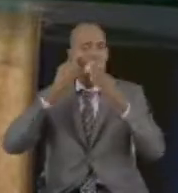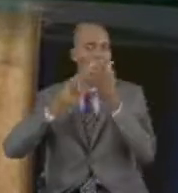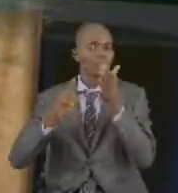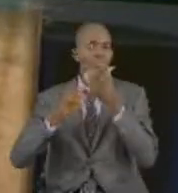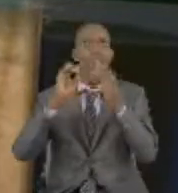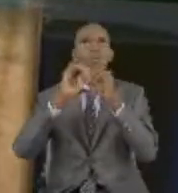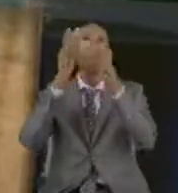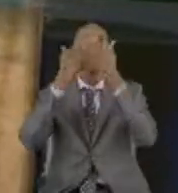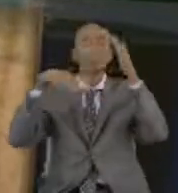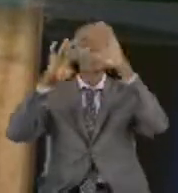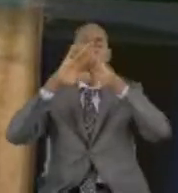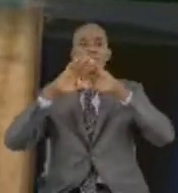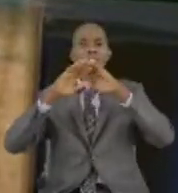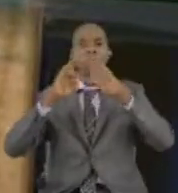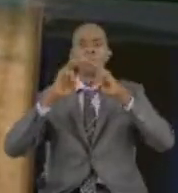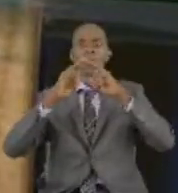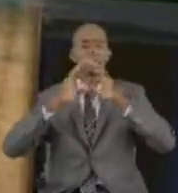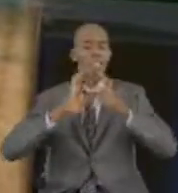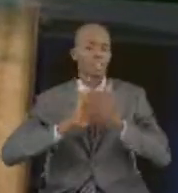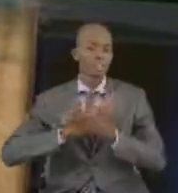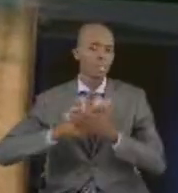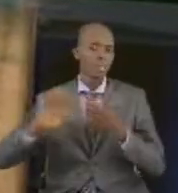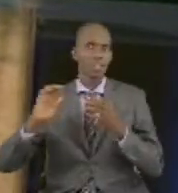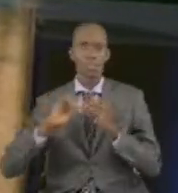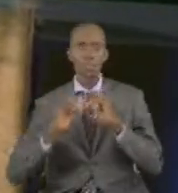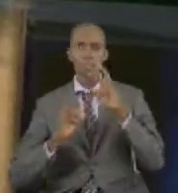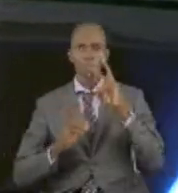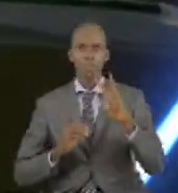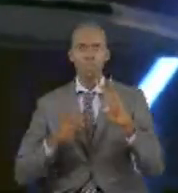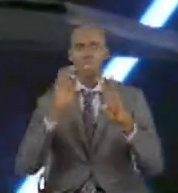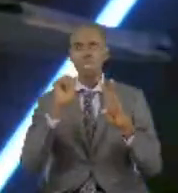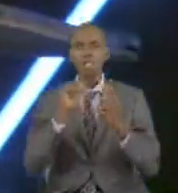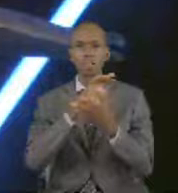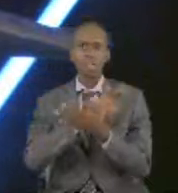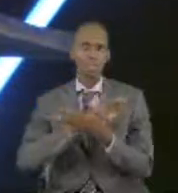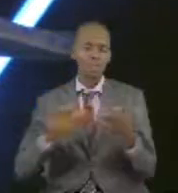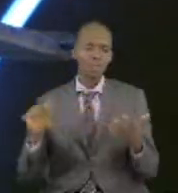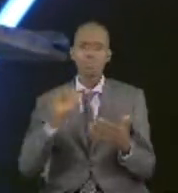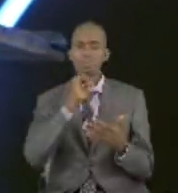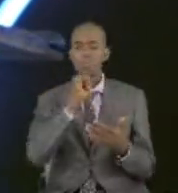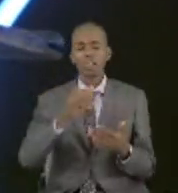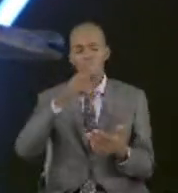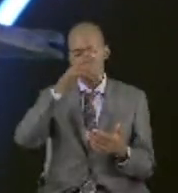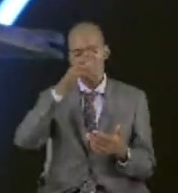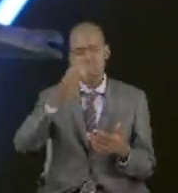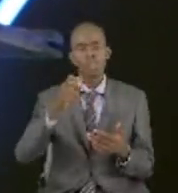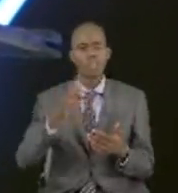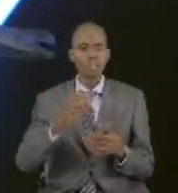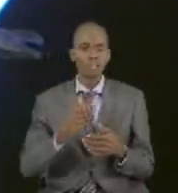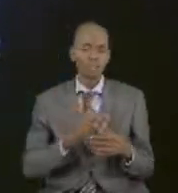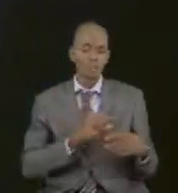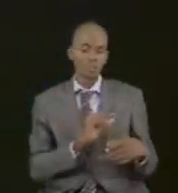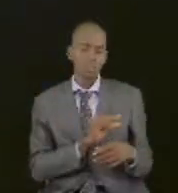Enregistré au ciel, noté au ciel, très clair. Deuxième élément, nous voyons la